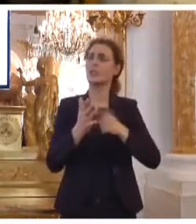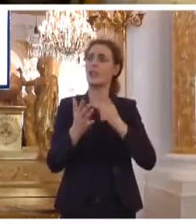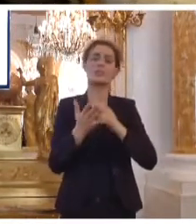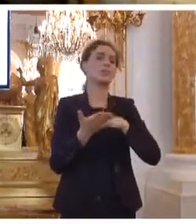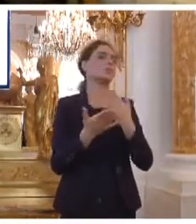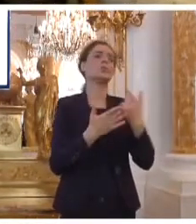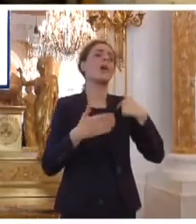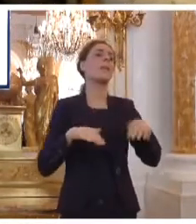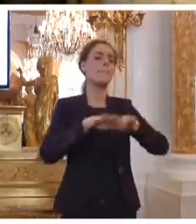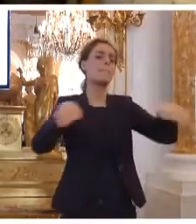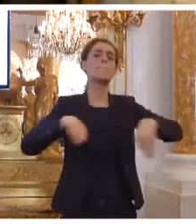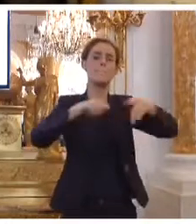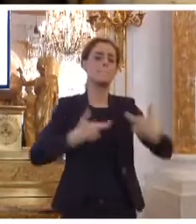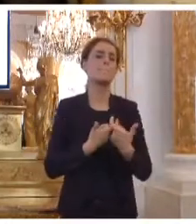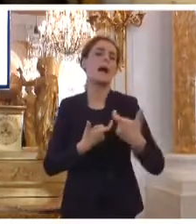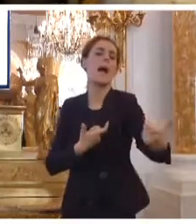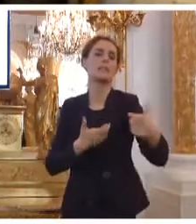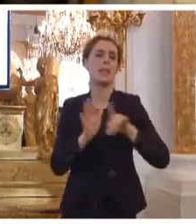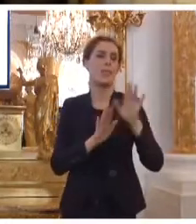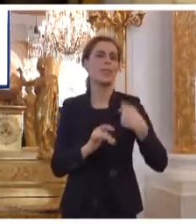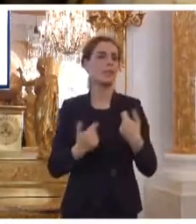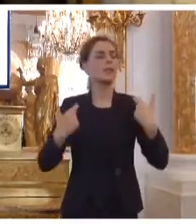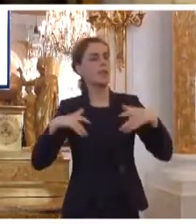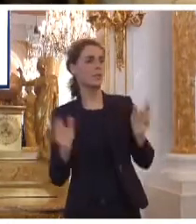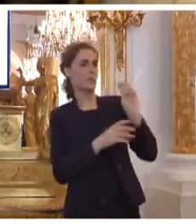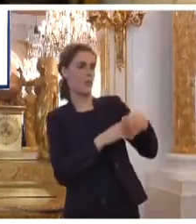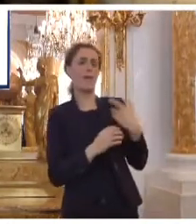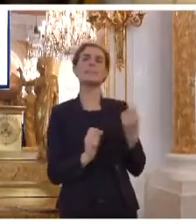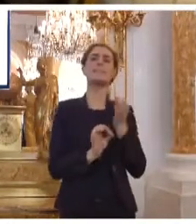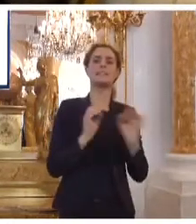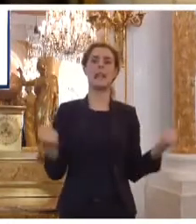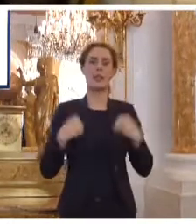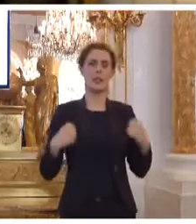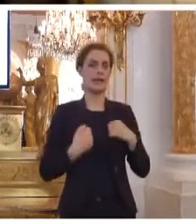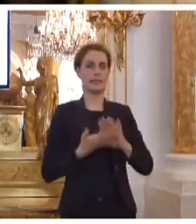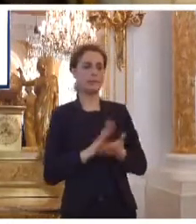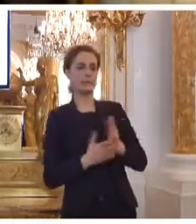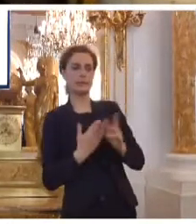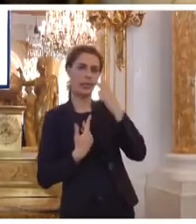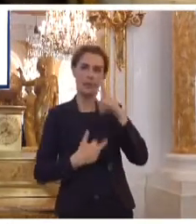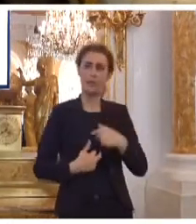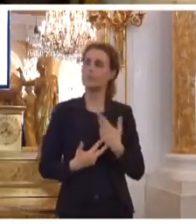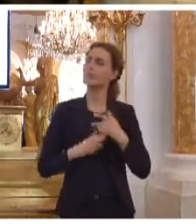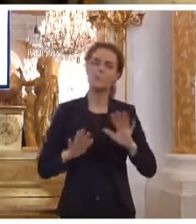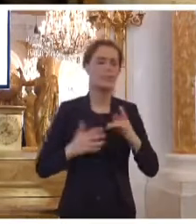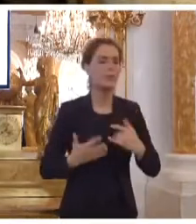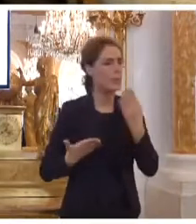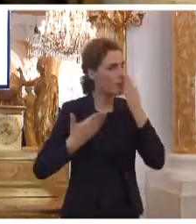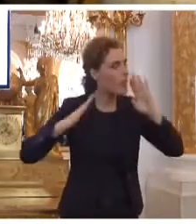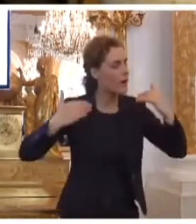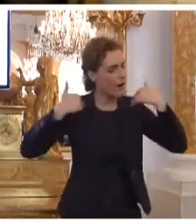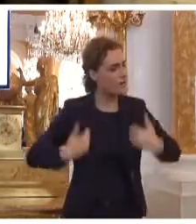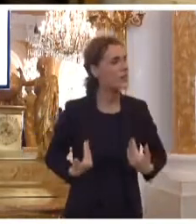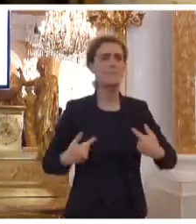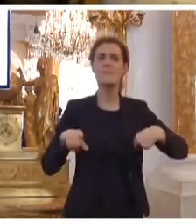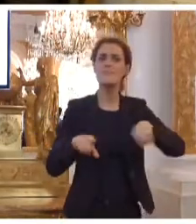baseny, bo musimy wchodzić w takim specjalnym ubranku. Więc chcę pokazać i pokonać te bariery, że jesteśmy tak